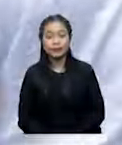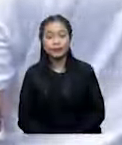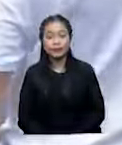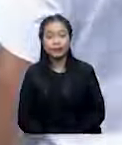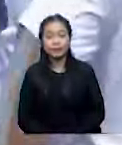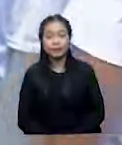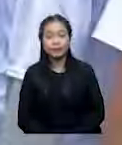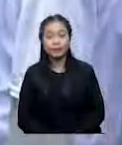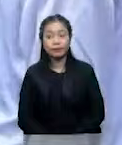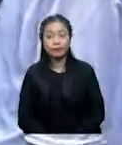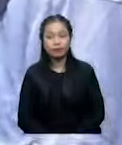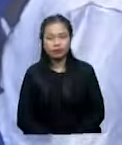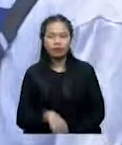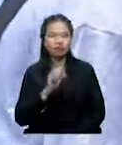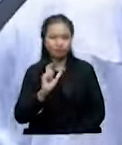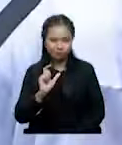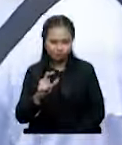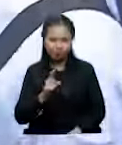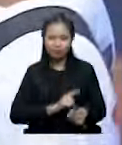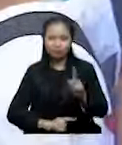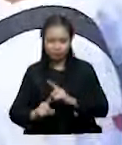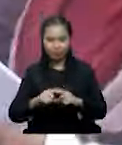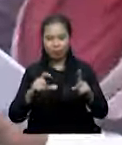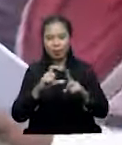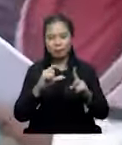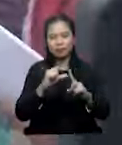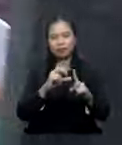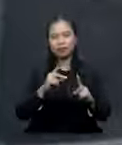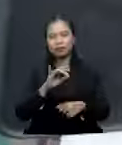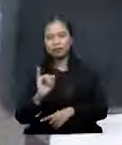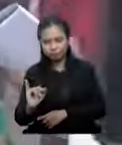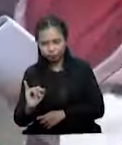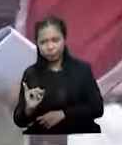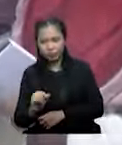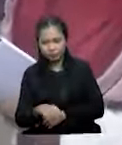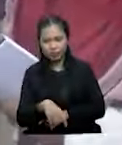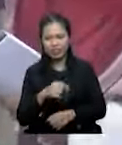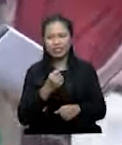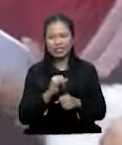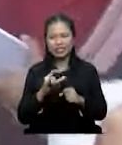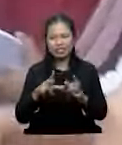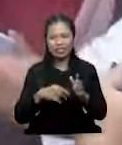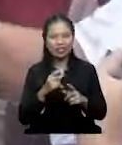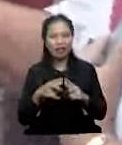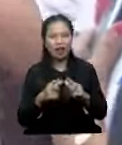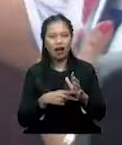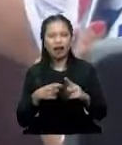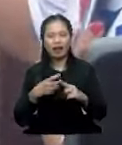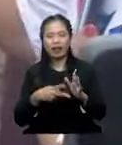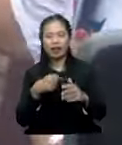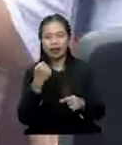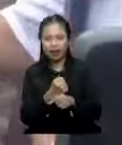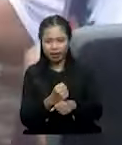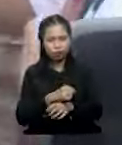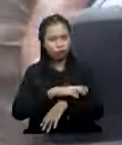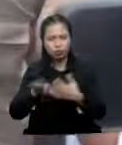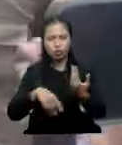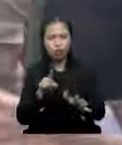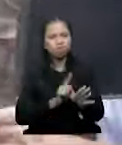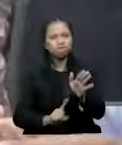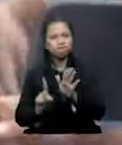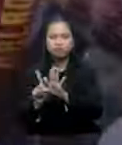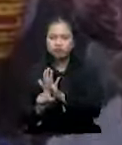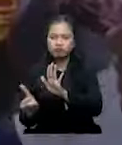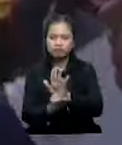Kedatangan caleg DPR RI Dapil Jakarta 2, Liliana Tanu Sudibyo, bersama caleg DPR RI Dapil DKI Jakarta 3, Partai Perindo Cimehong,